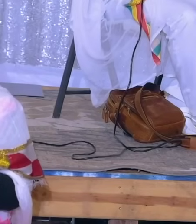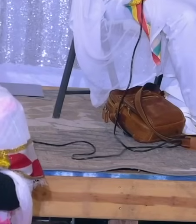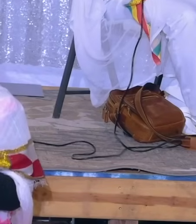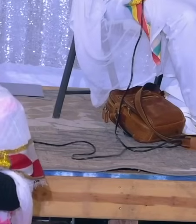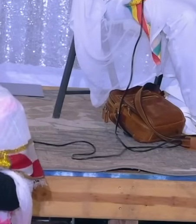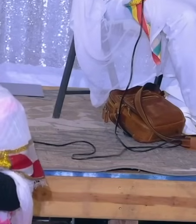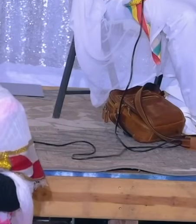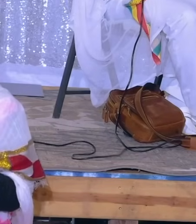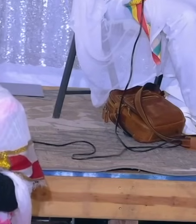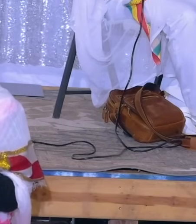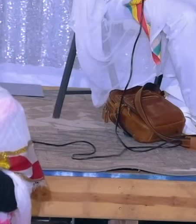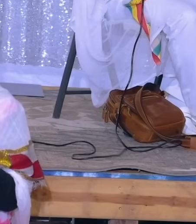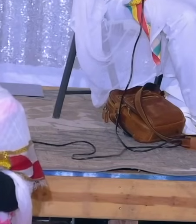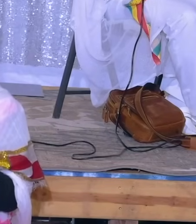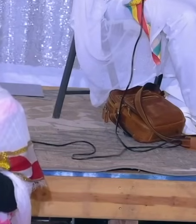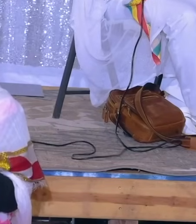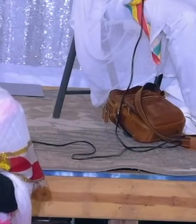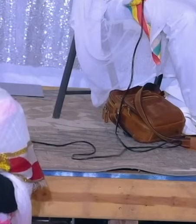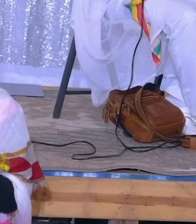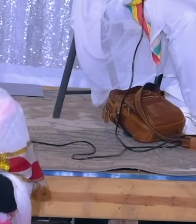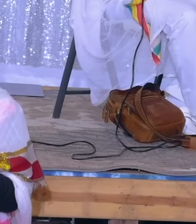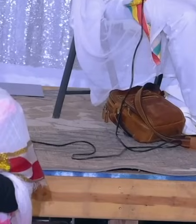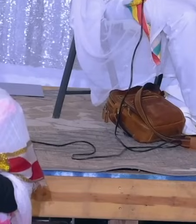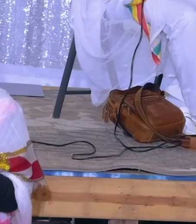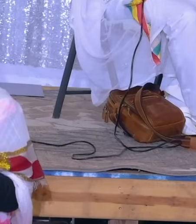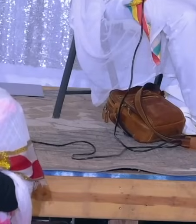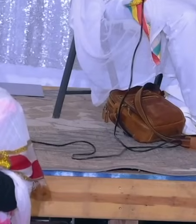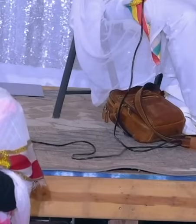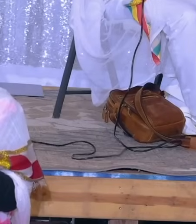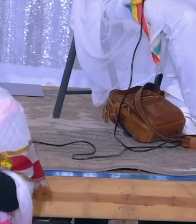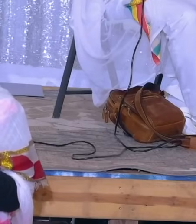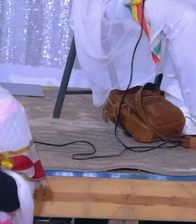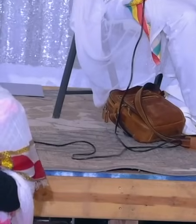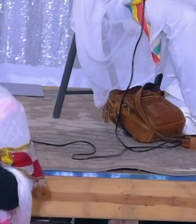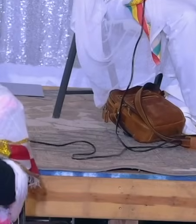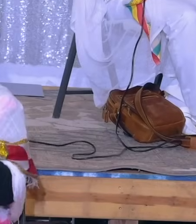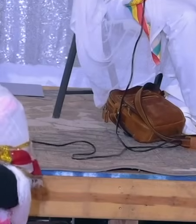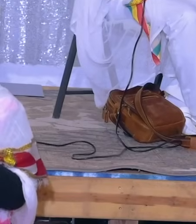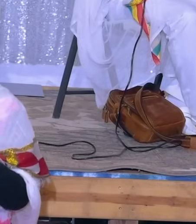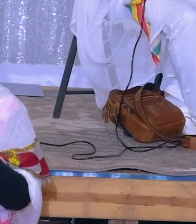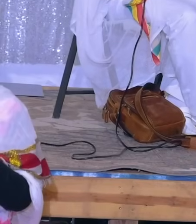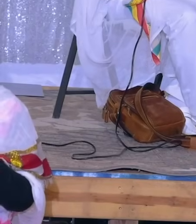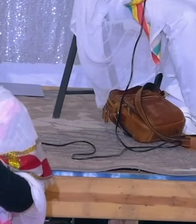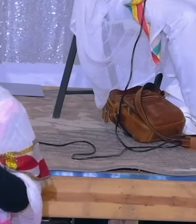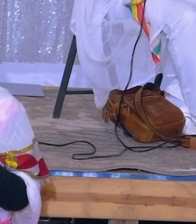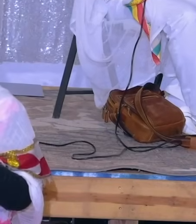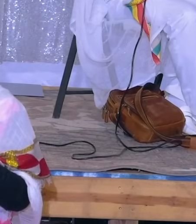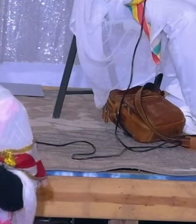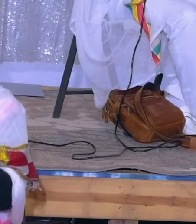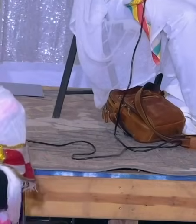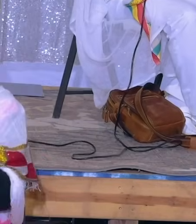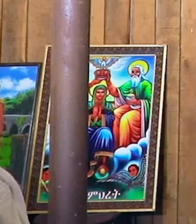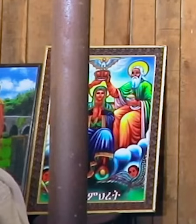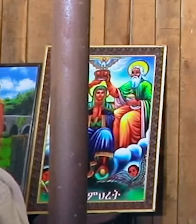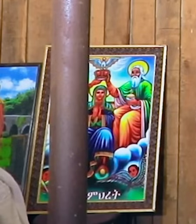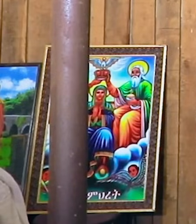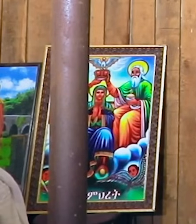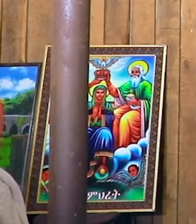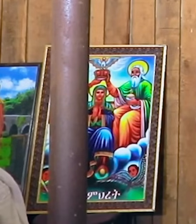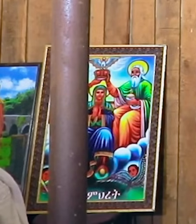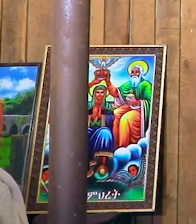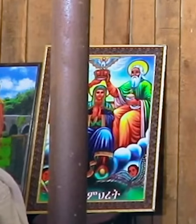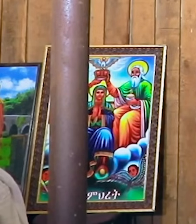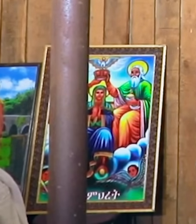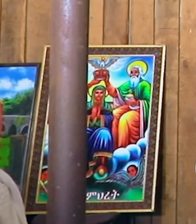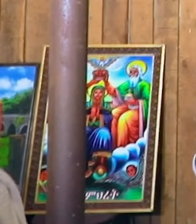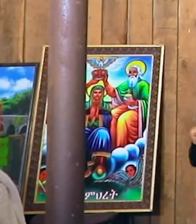እንዲህ አይነት ሀሳብ ያላቸው ሰዎች እንደ አማኝ ኃጢአተኛ ነው የሚቆጠሩት ወይስ ጨርሶ እንደ ካደ ሰው ነው የሚቆጠሩት?